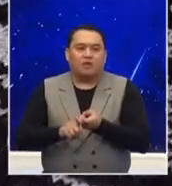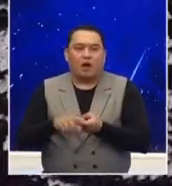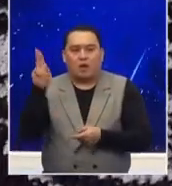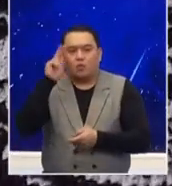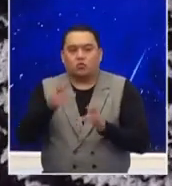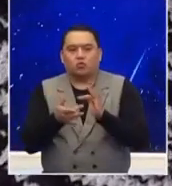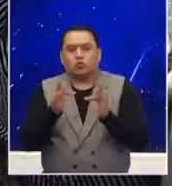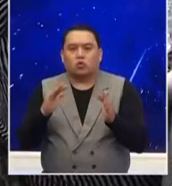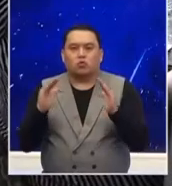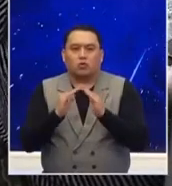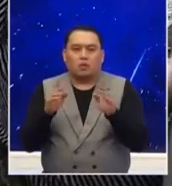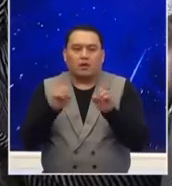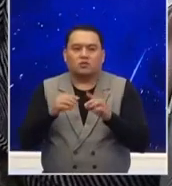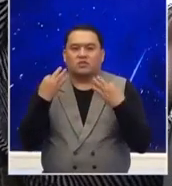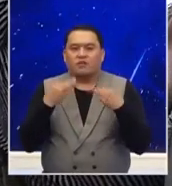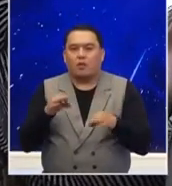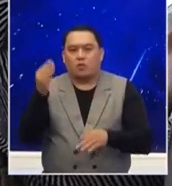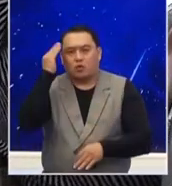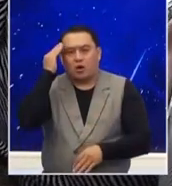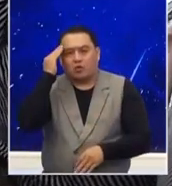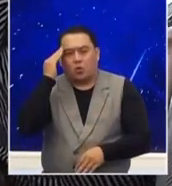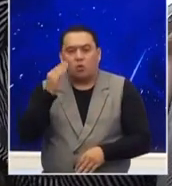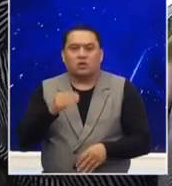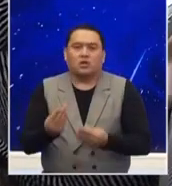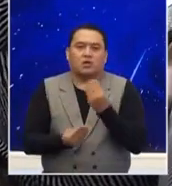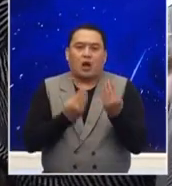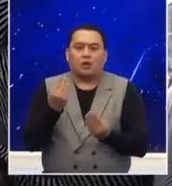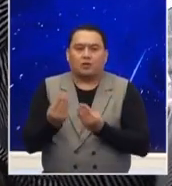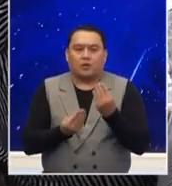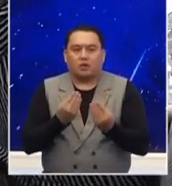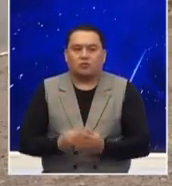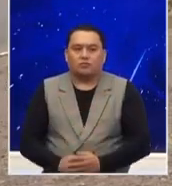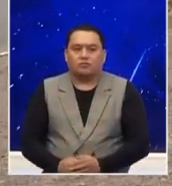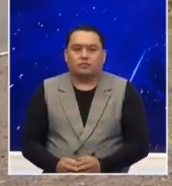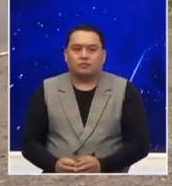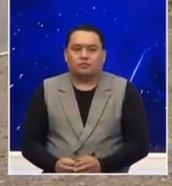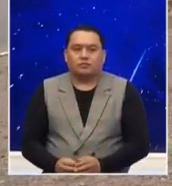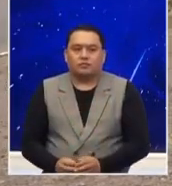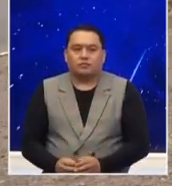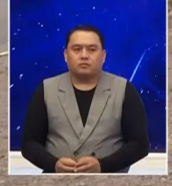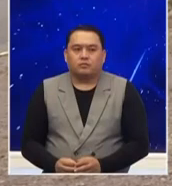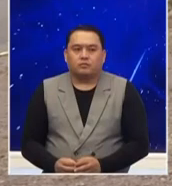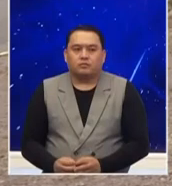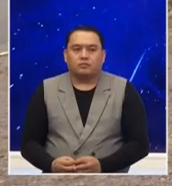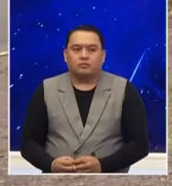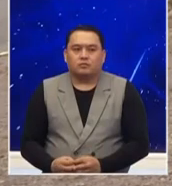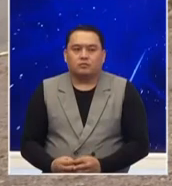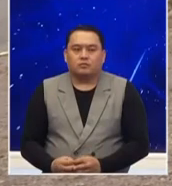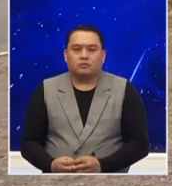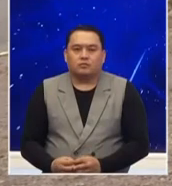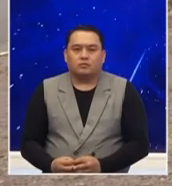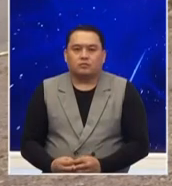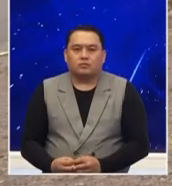обучаются дистанционно, а в свободное время талантливые ребятишки играют на фортепиано. В Алмате, Алатовский район,